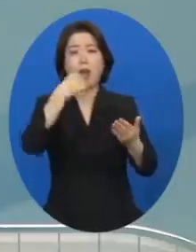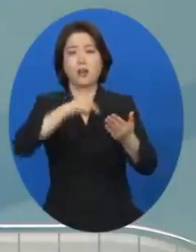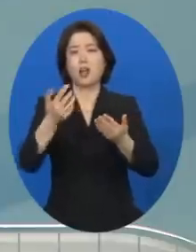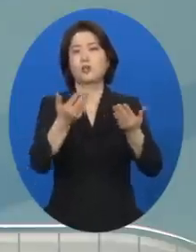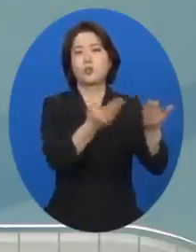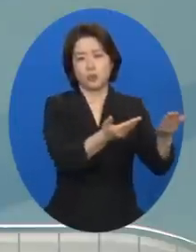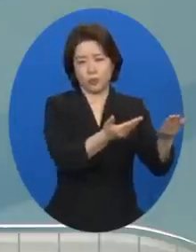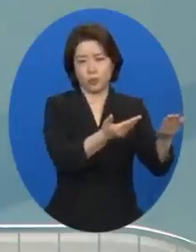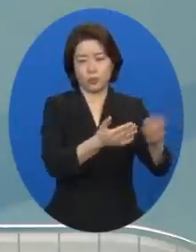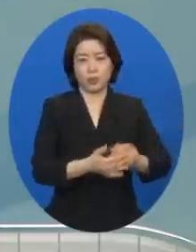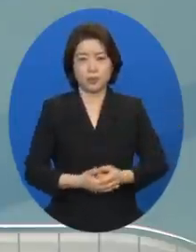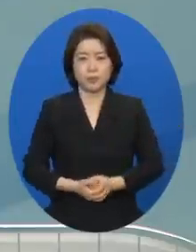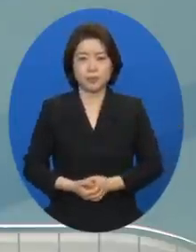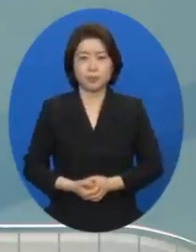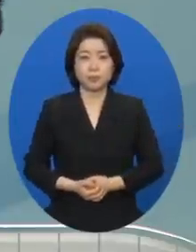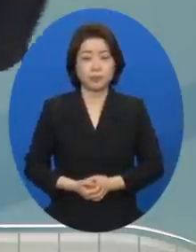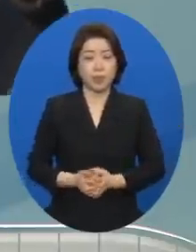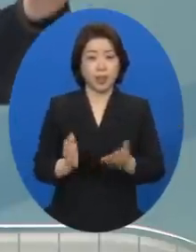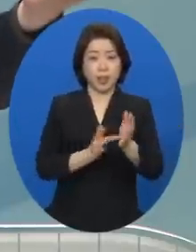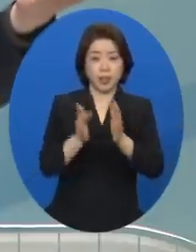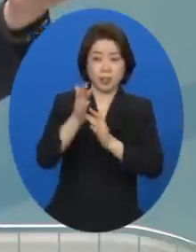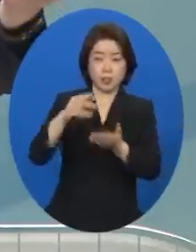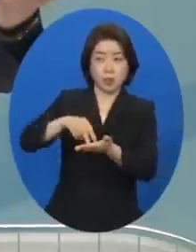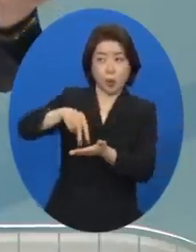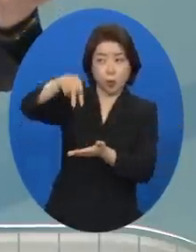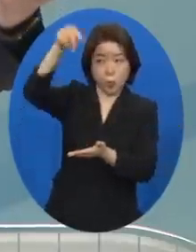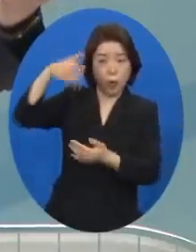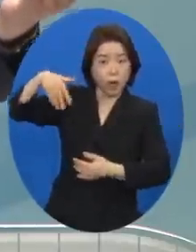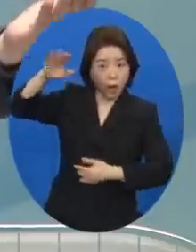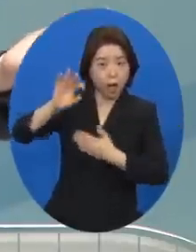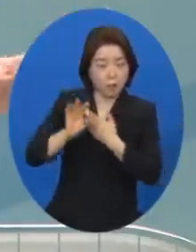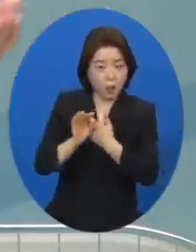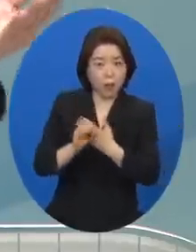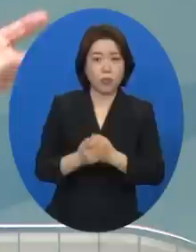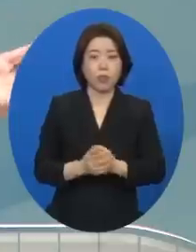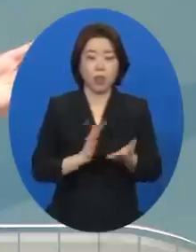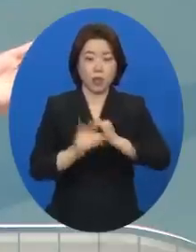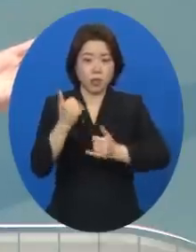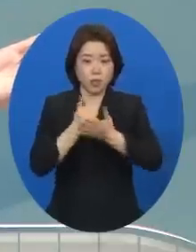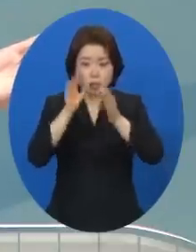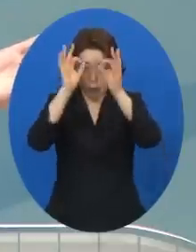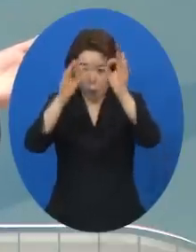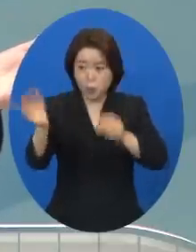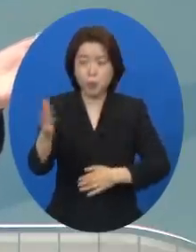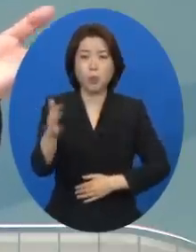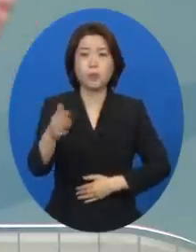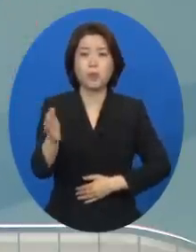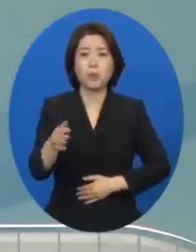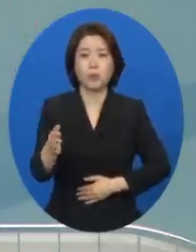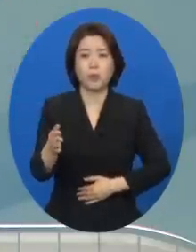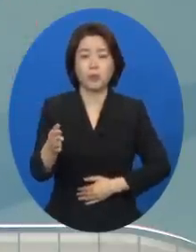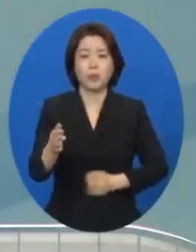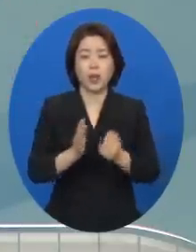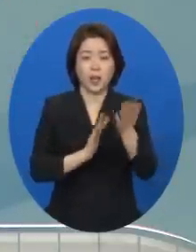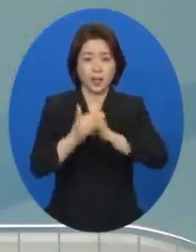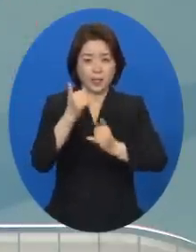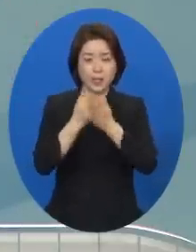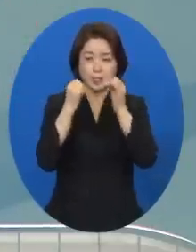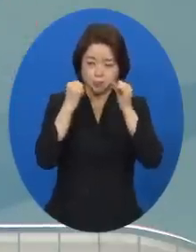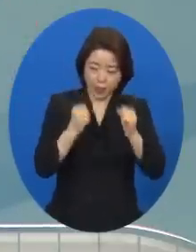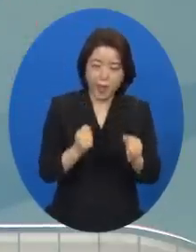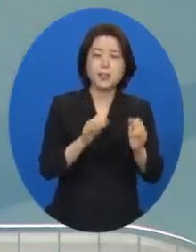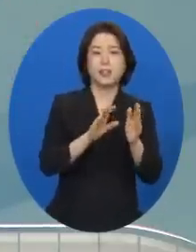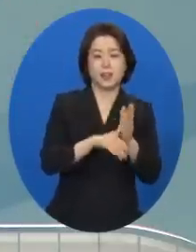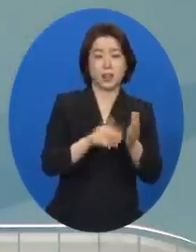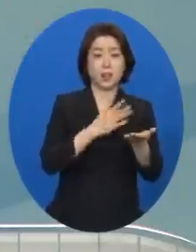거예요 예수님이 승천하시기 고 나면 예수님이 보이지 않잖아요 예수님이 계실 때는